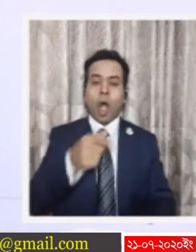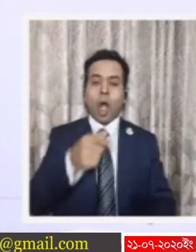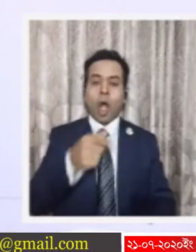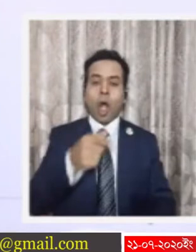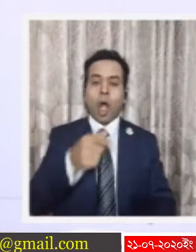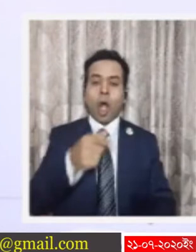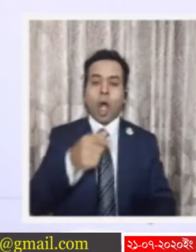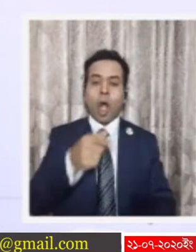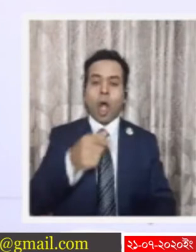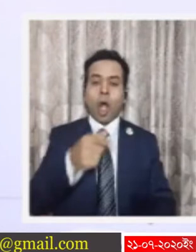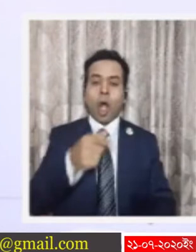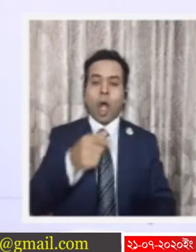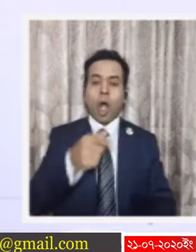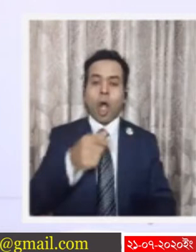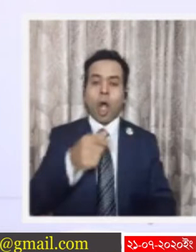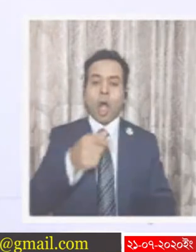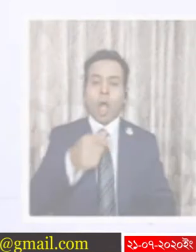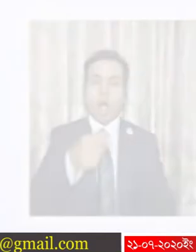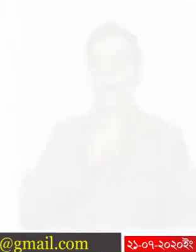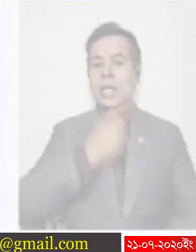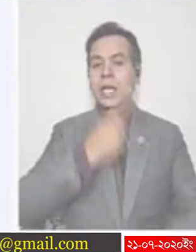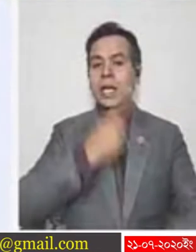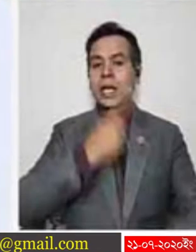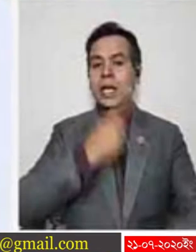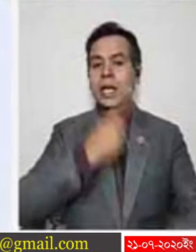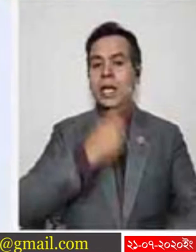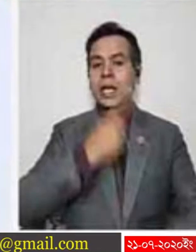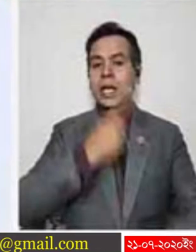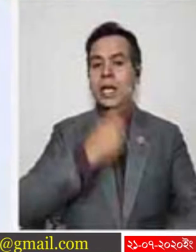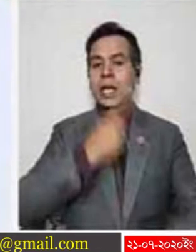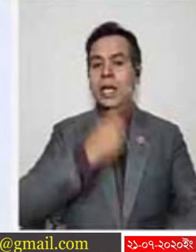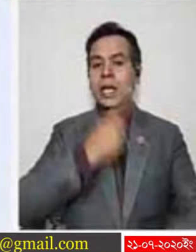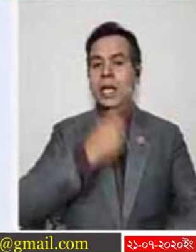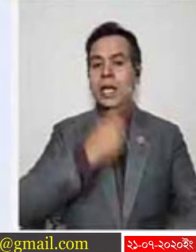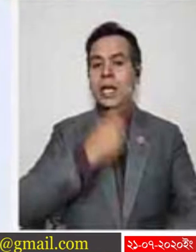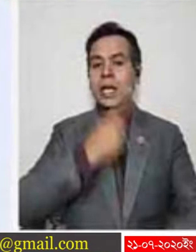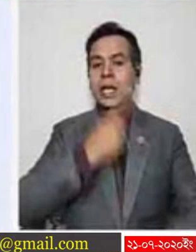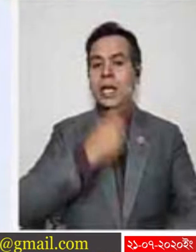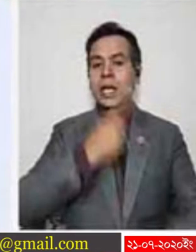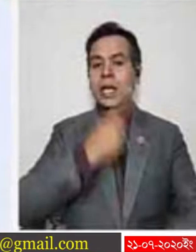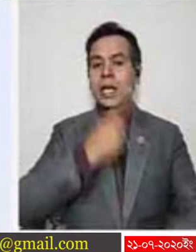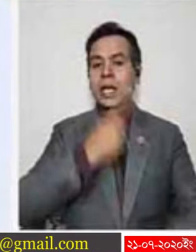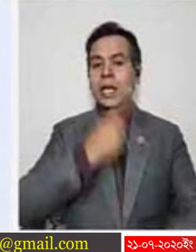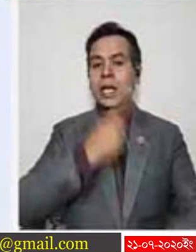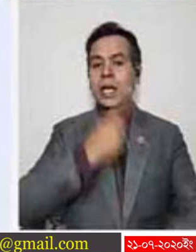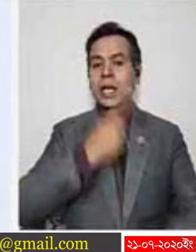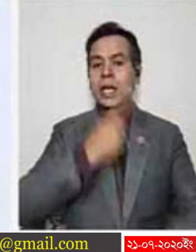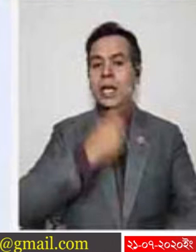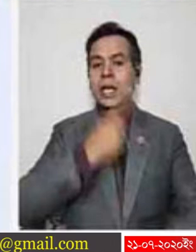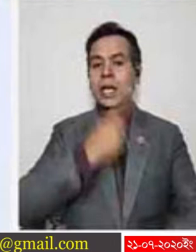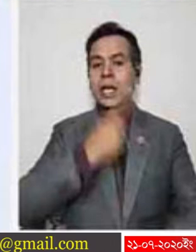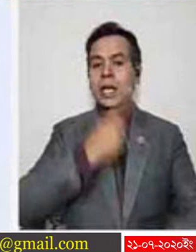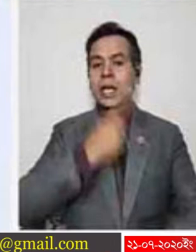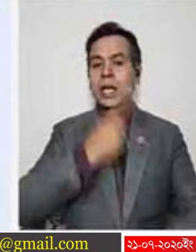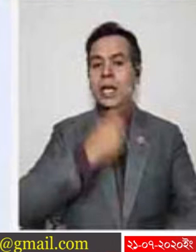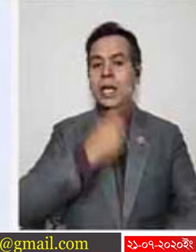210,510 জন। এছাড়া এ সময়ের মধ্যে সুস্থ হয়েছেন 1,841 জন। আজ মঙ্গলবার দুপুরে স্বাস্থ্য অধিদপ্তরের